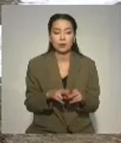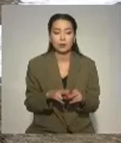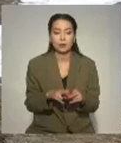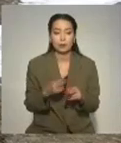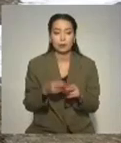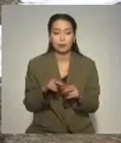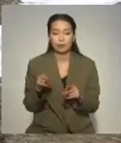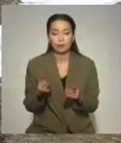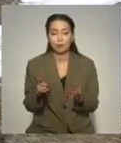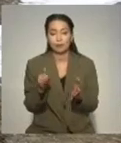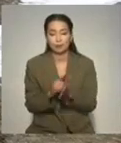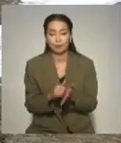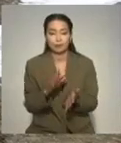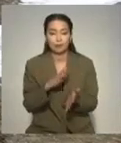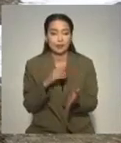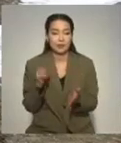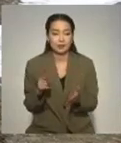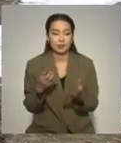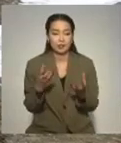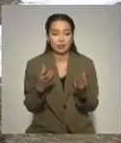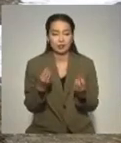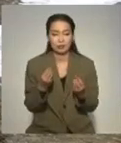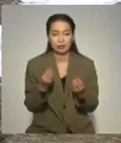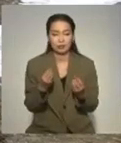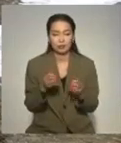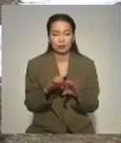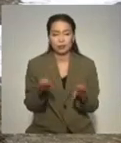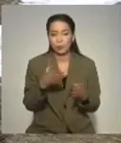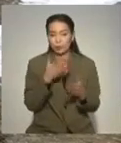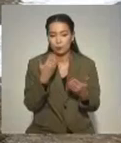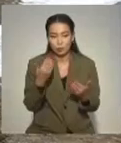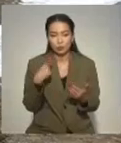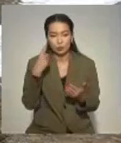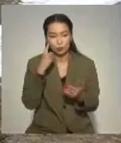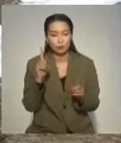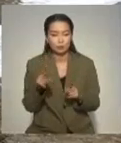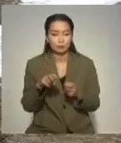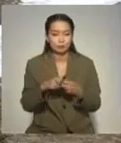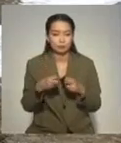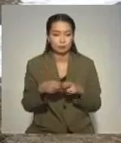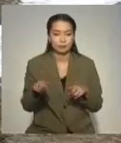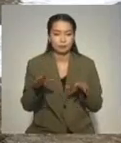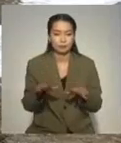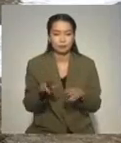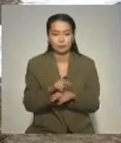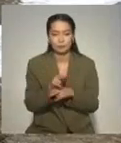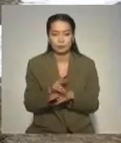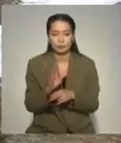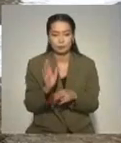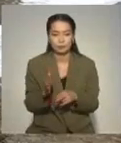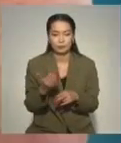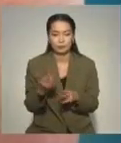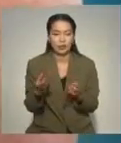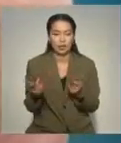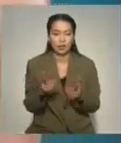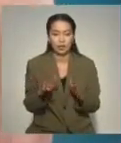подключили, но еще кран мы не открыли с колодца. Почему? Потому что в доме еще кранов нету. В погребе, получается, не готов